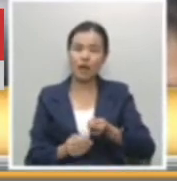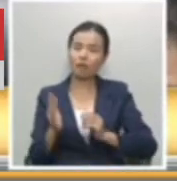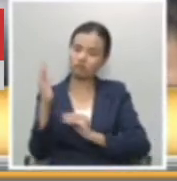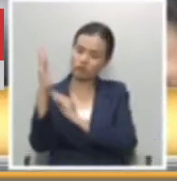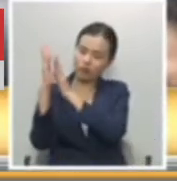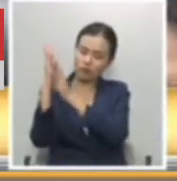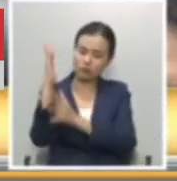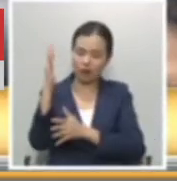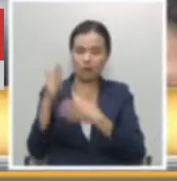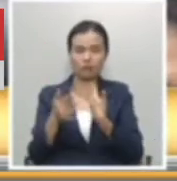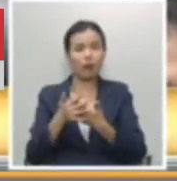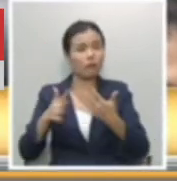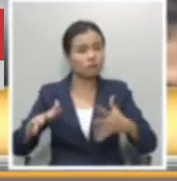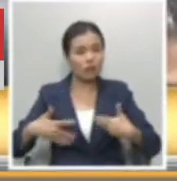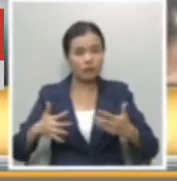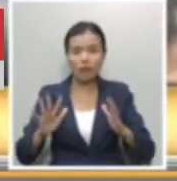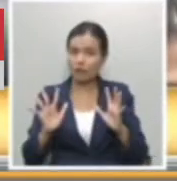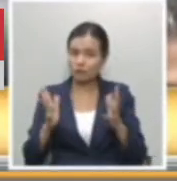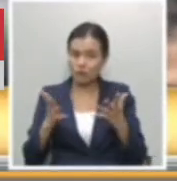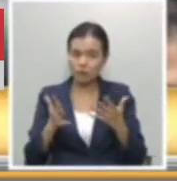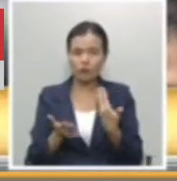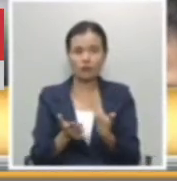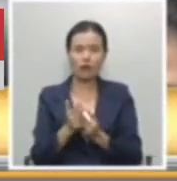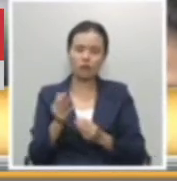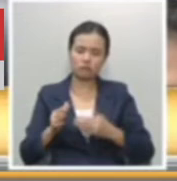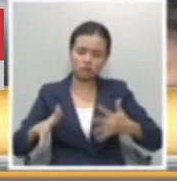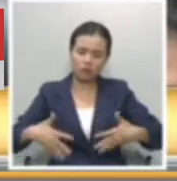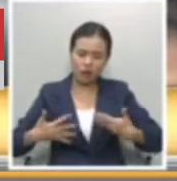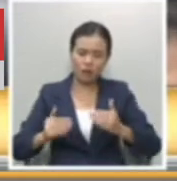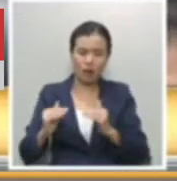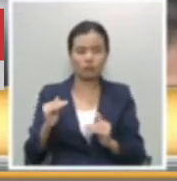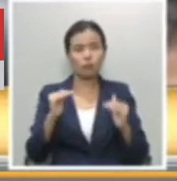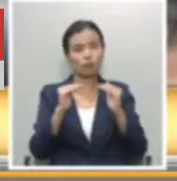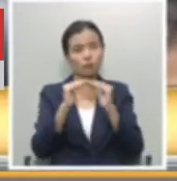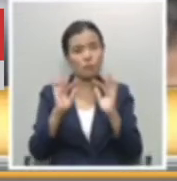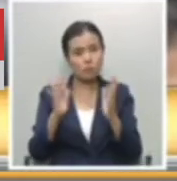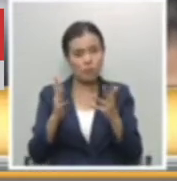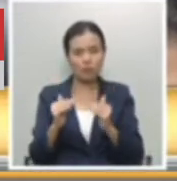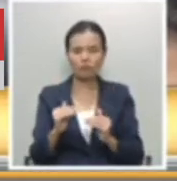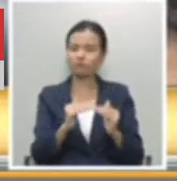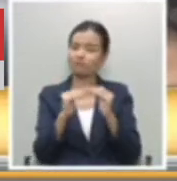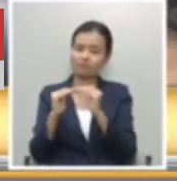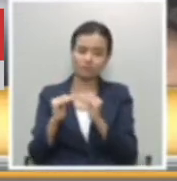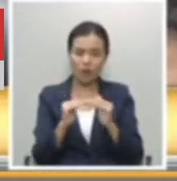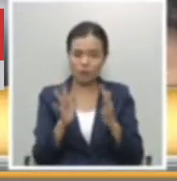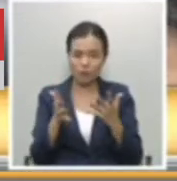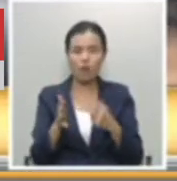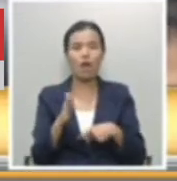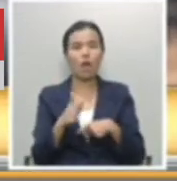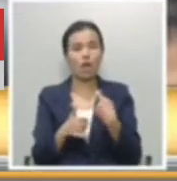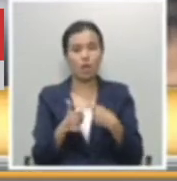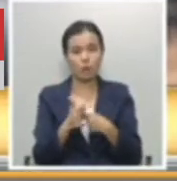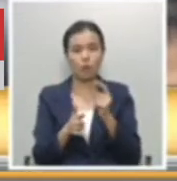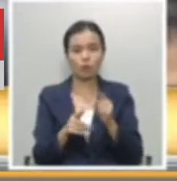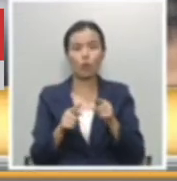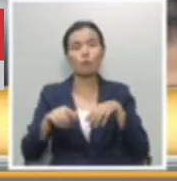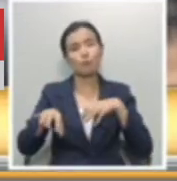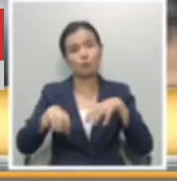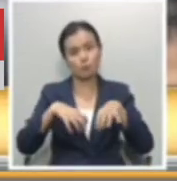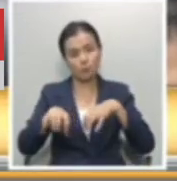ครับมันไม่ได้เกิดการกระจายรายได้อย่างเท่าเทียมและก็เป็นธรรมนี่คือเหตุผลครับที่การบริห